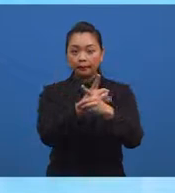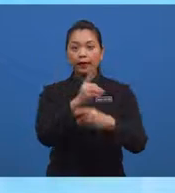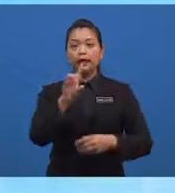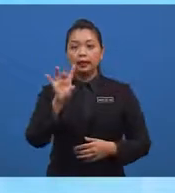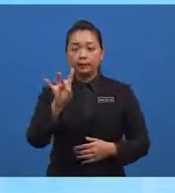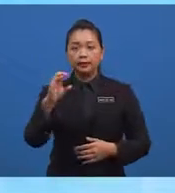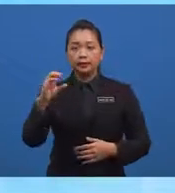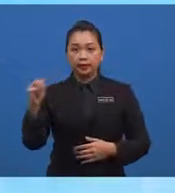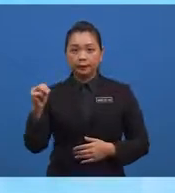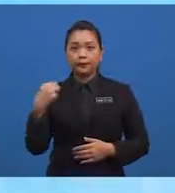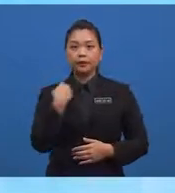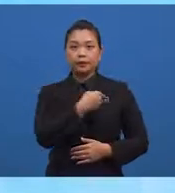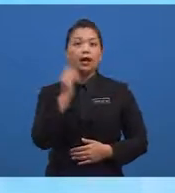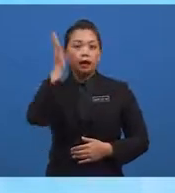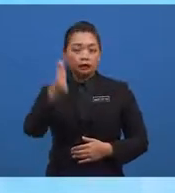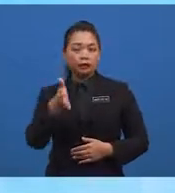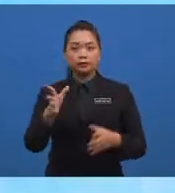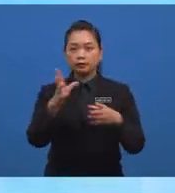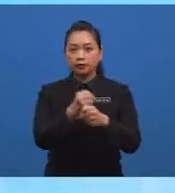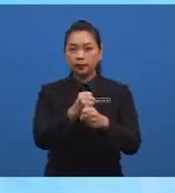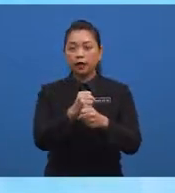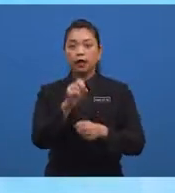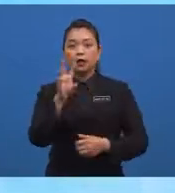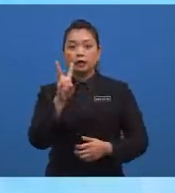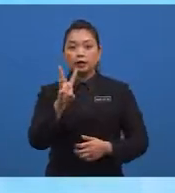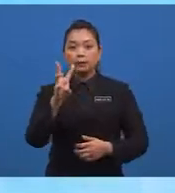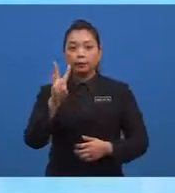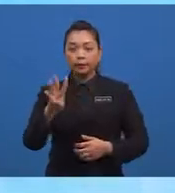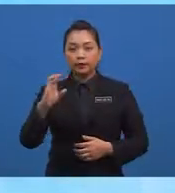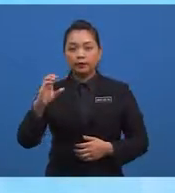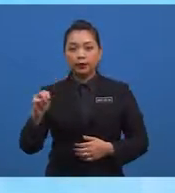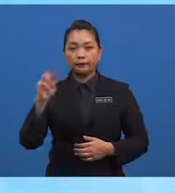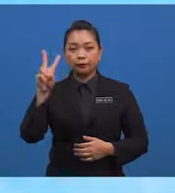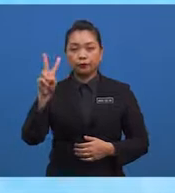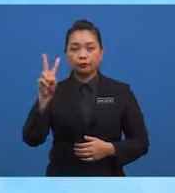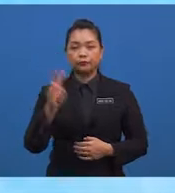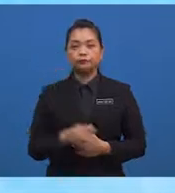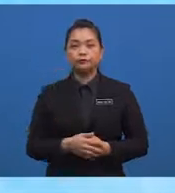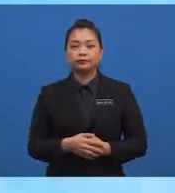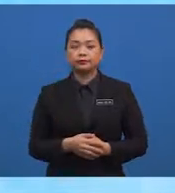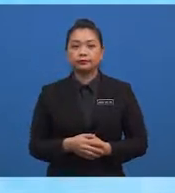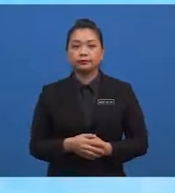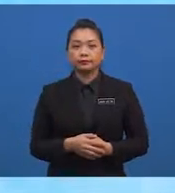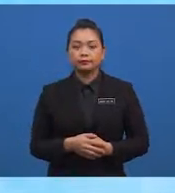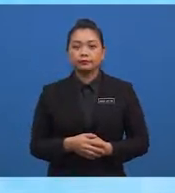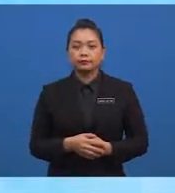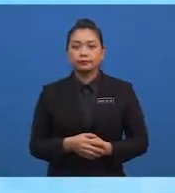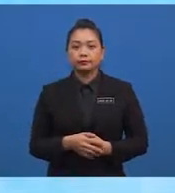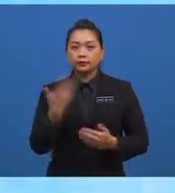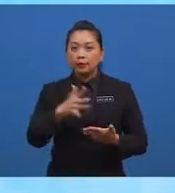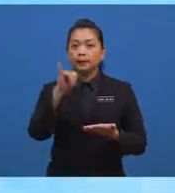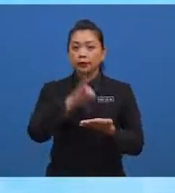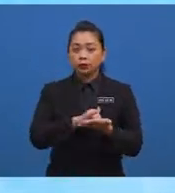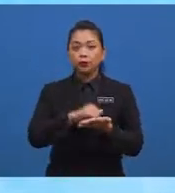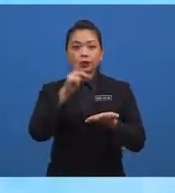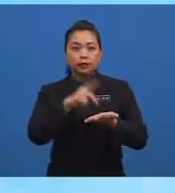cm. Kita akan dapat 64 cm persegi. Langkah kedua,